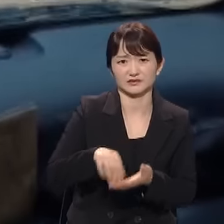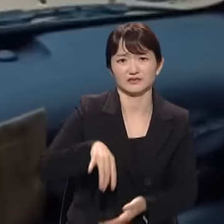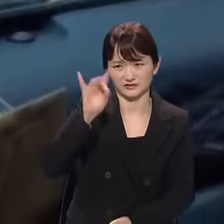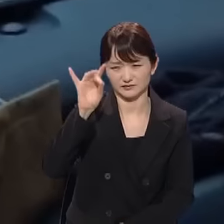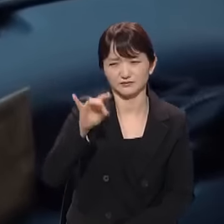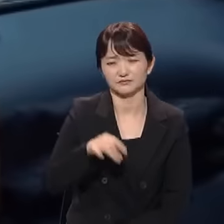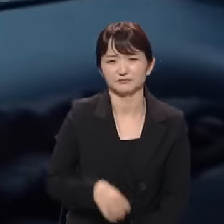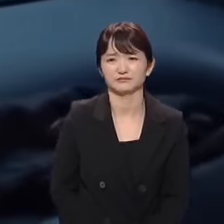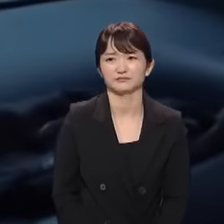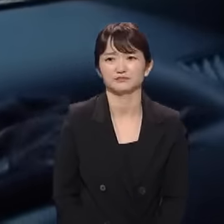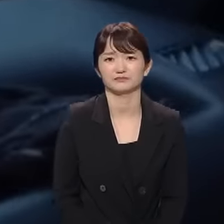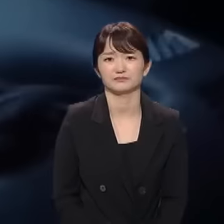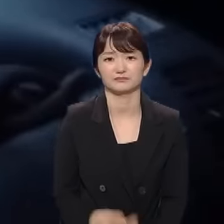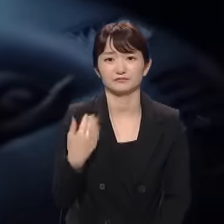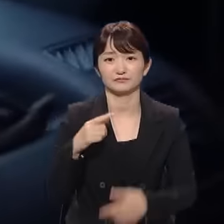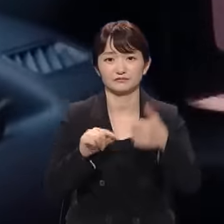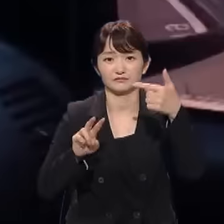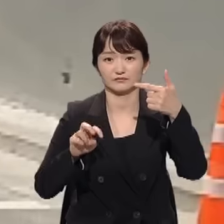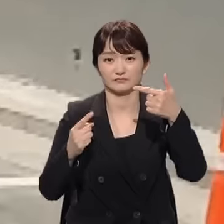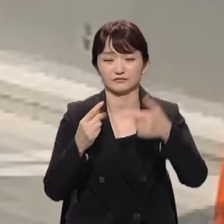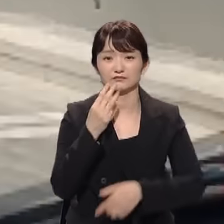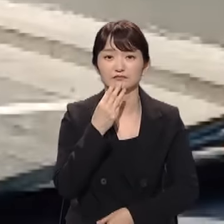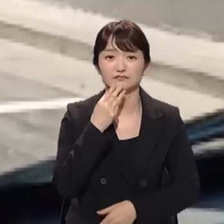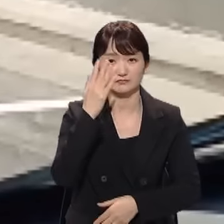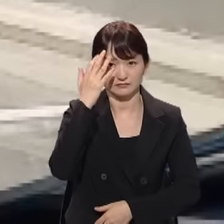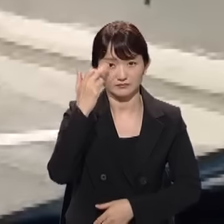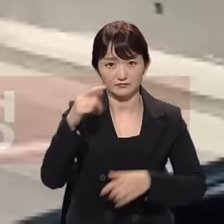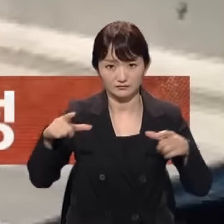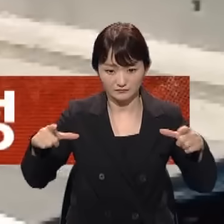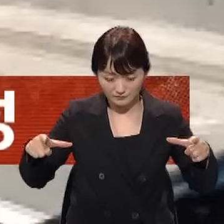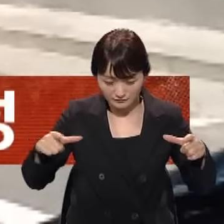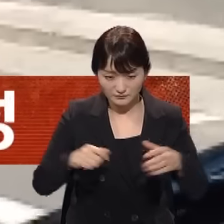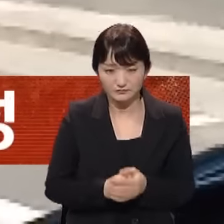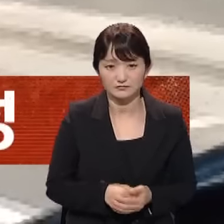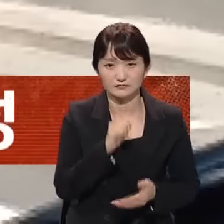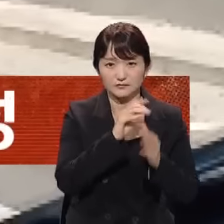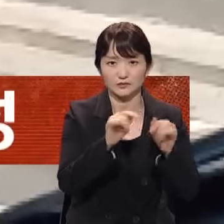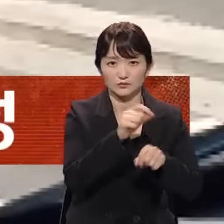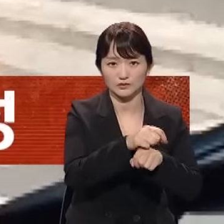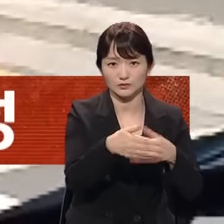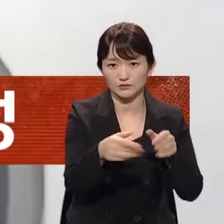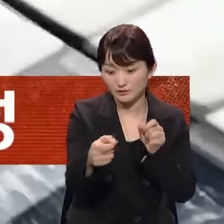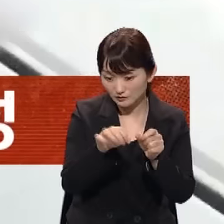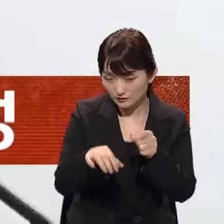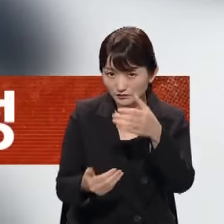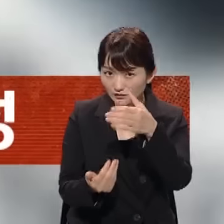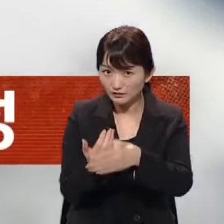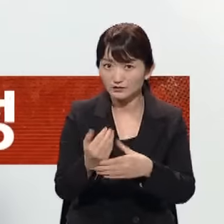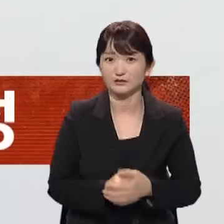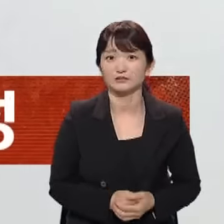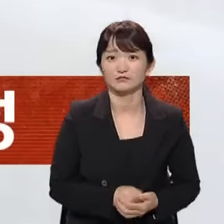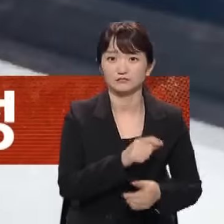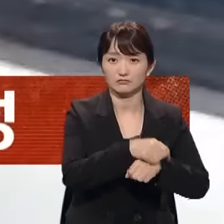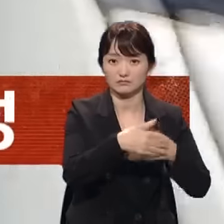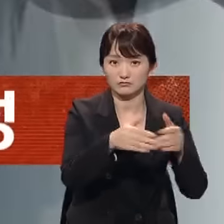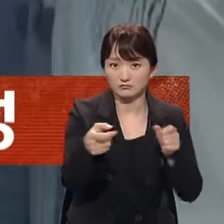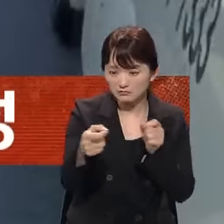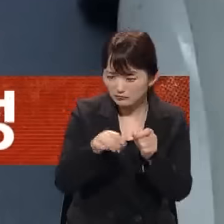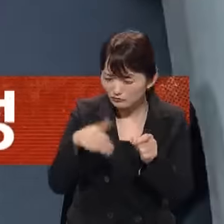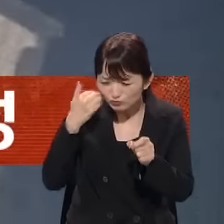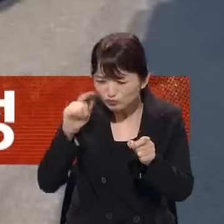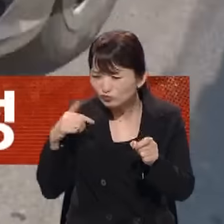봅니다. 네, 지난 6월 21일 서울 도봉구에 있는 제보자의 사무실 앞에서 벌어진 일입니다. 제보자 사무실 앞에서